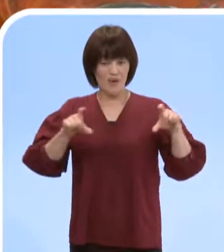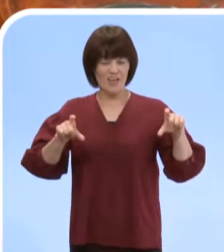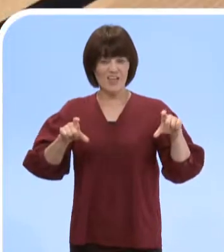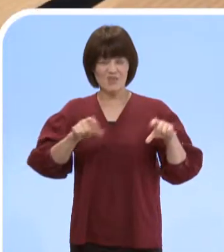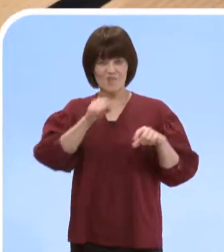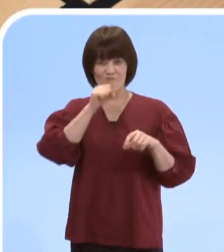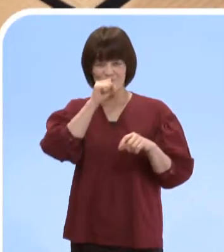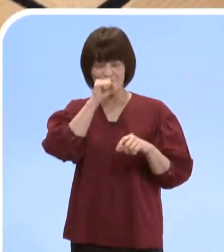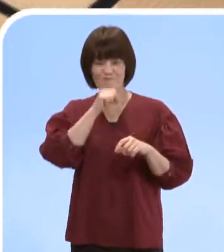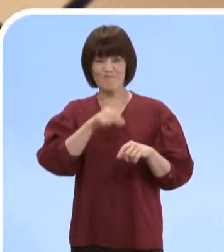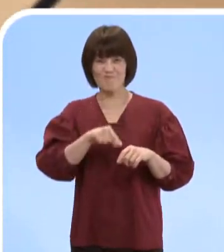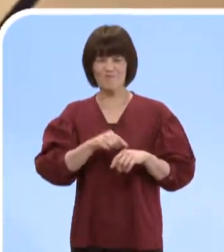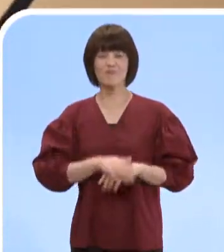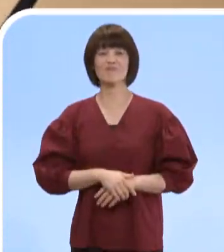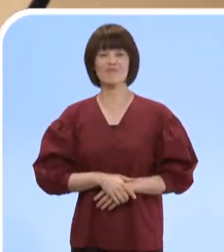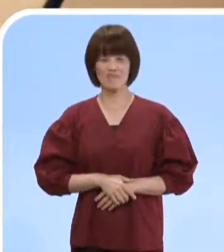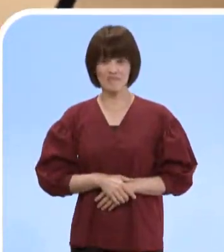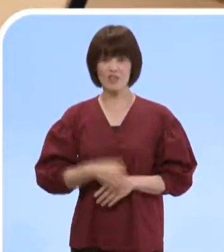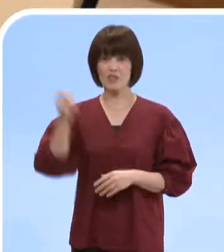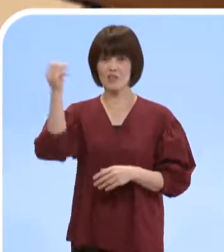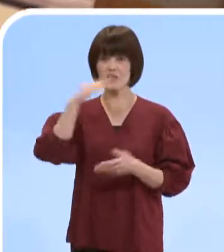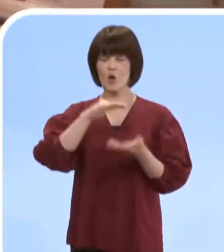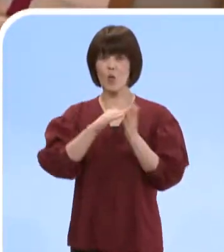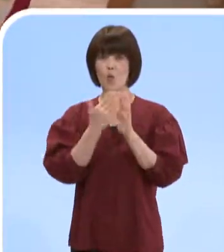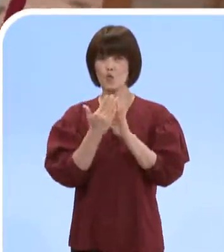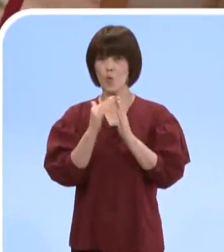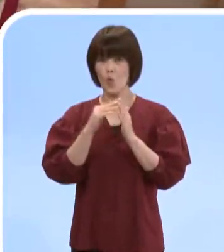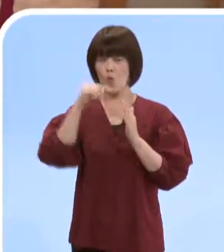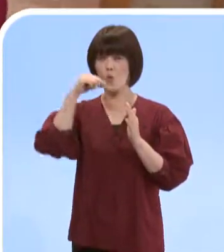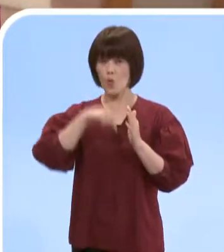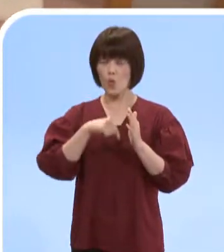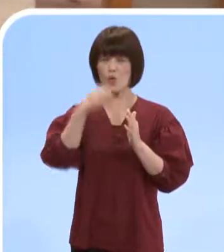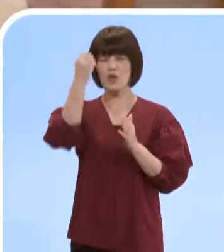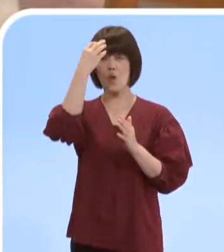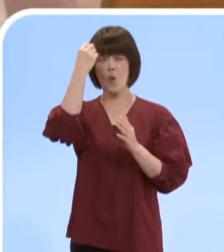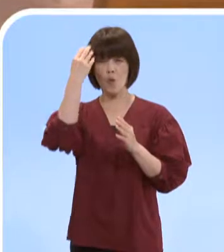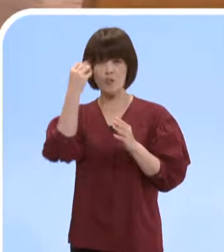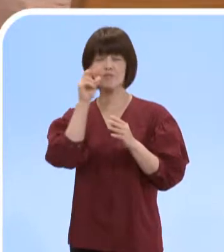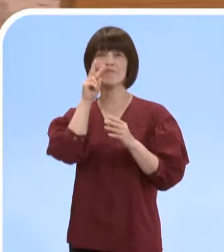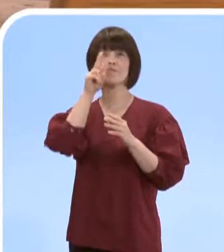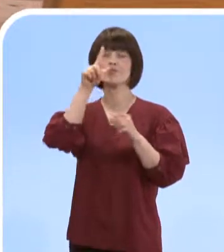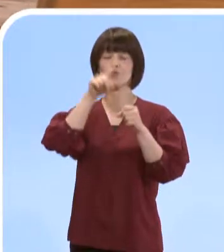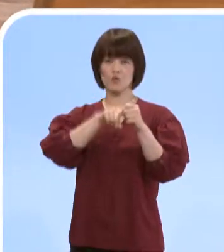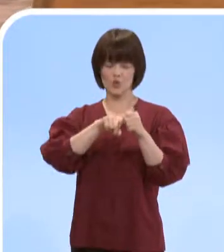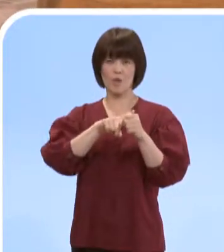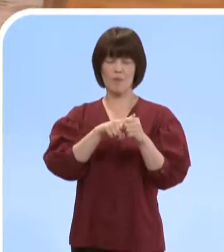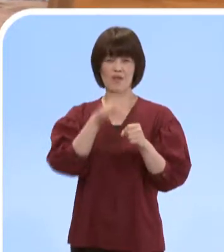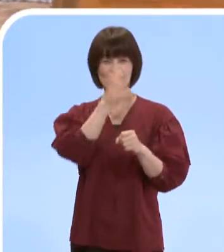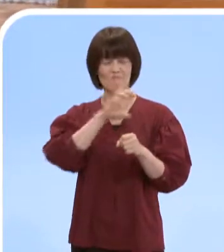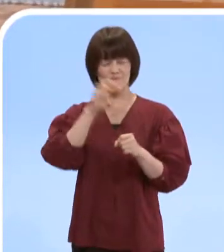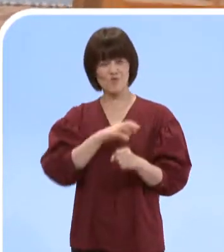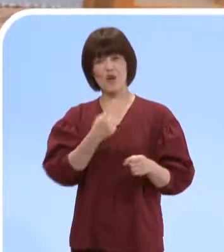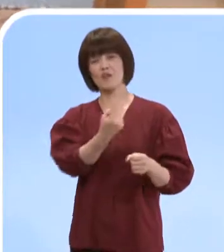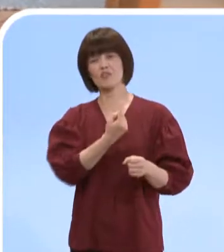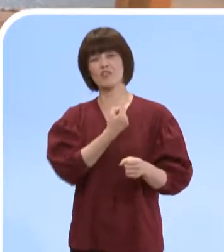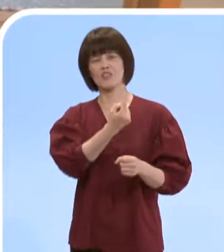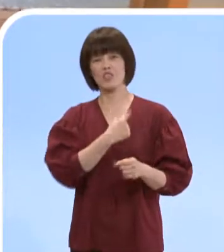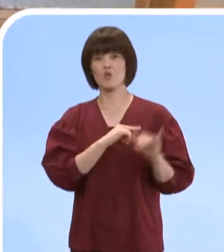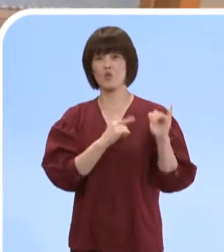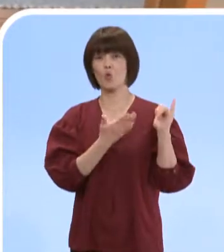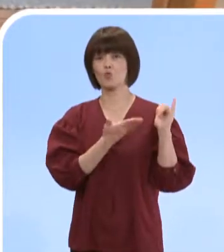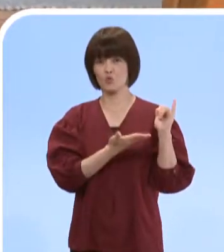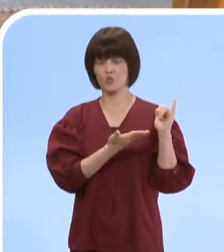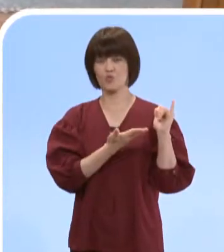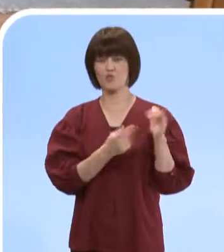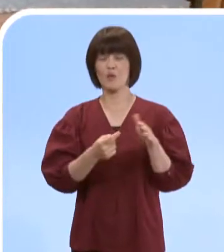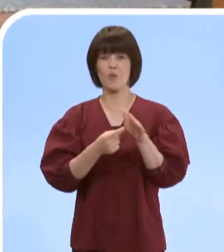か。 佐用町には何回も星を見に来ているというこちらのお客さん、農家民宿に泊まる